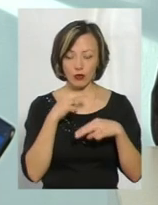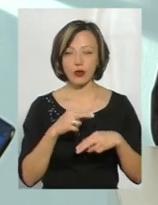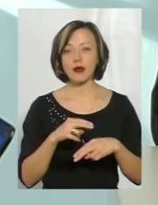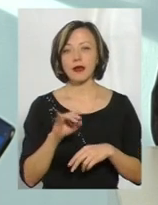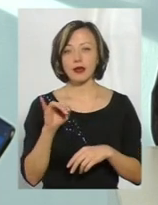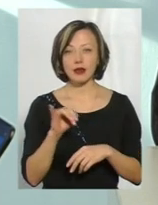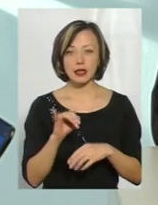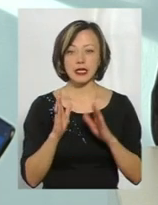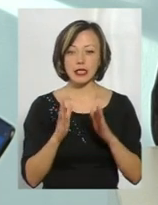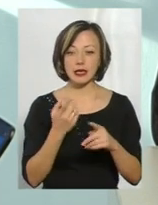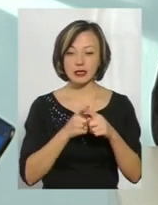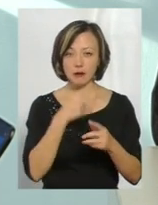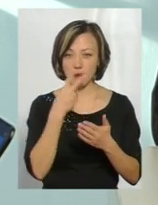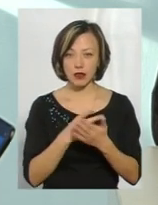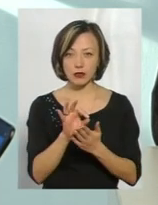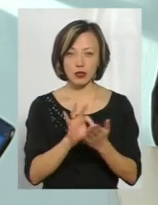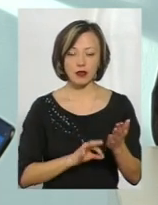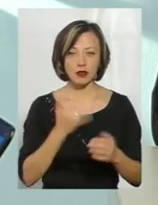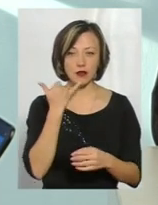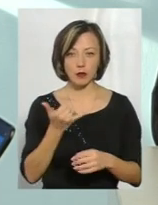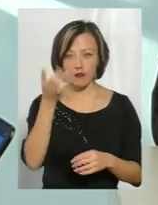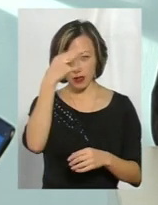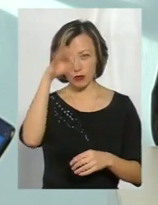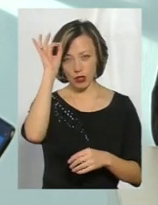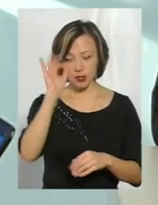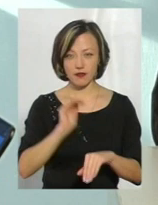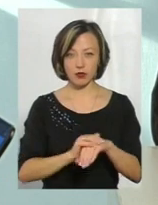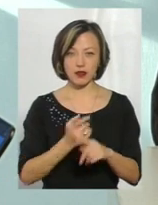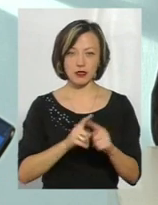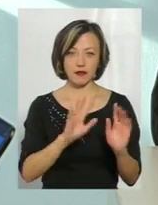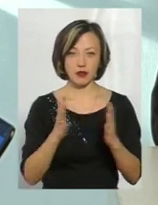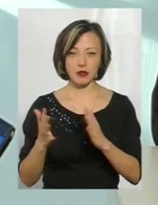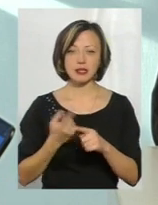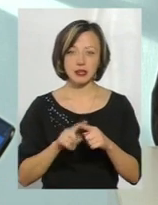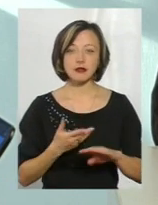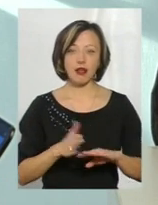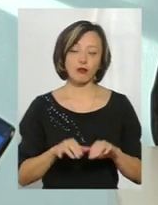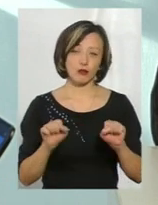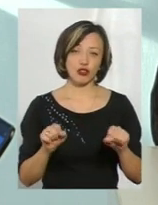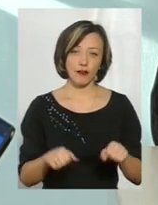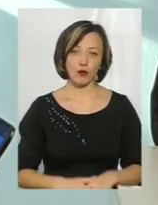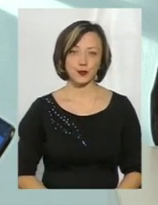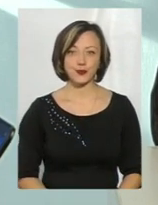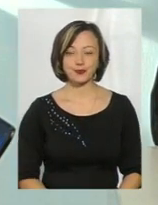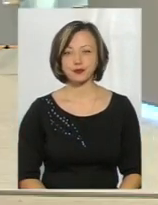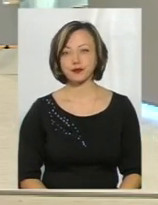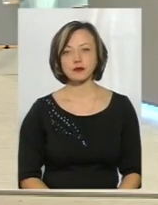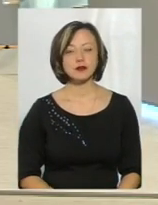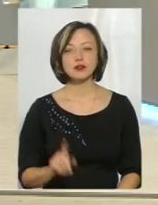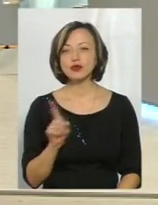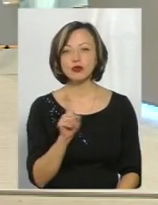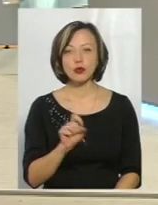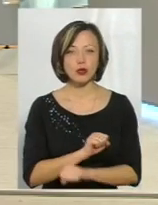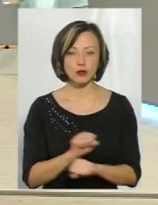і як тільки вони це бачать, одразу телефонувати в поліцію і ну, фіксувати ці випадки. Це складно, але це можливо. Чого ні в якому разі